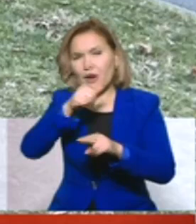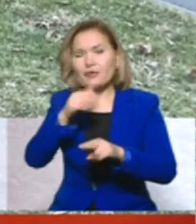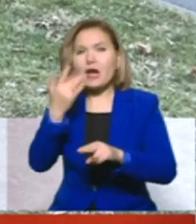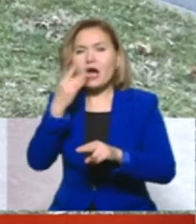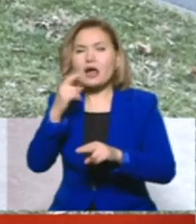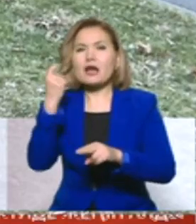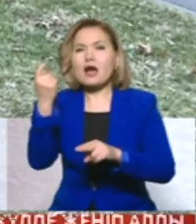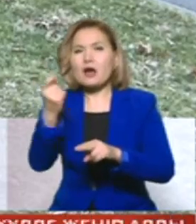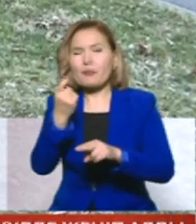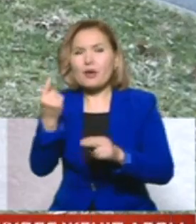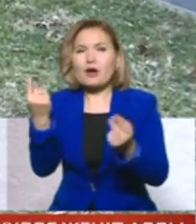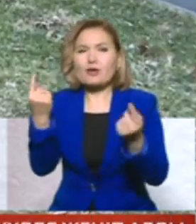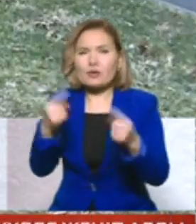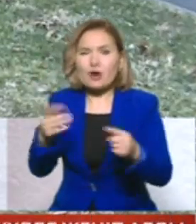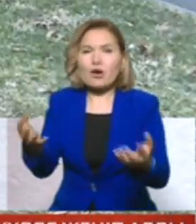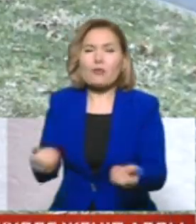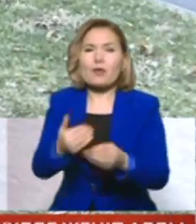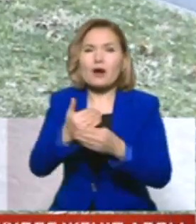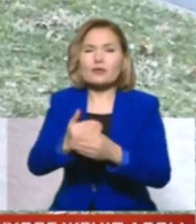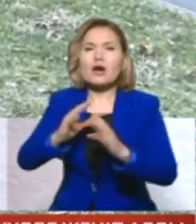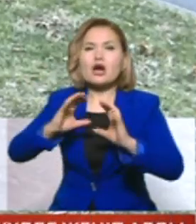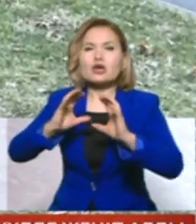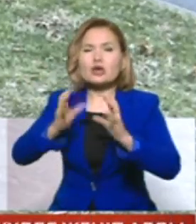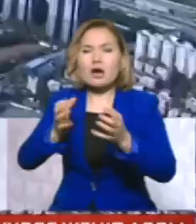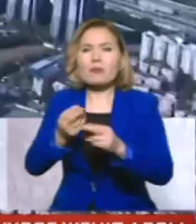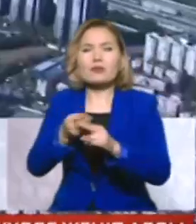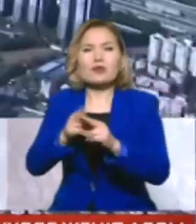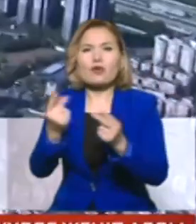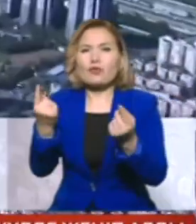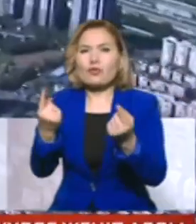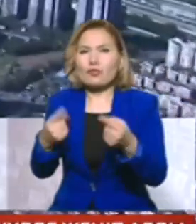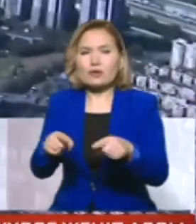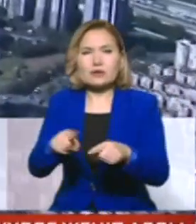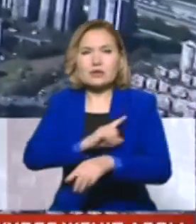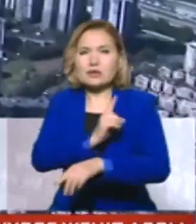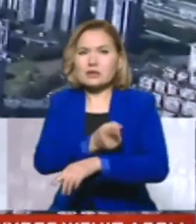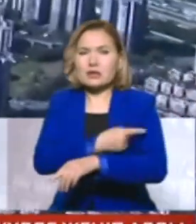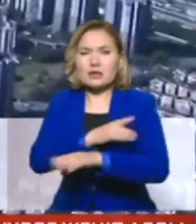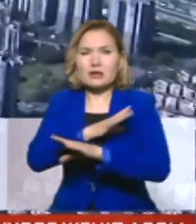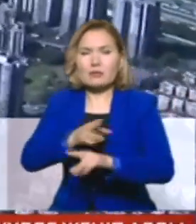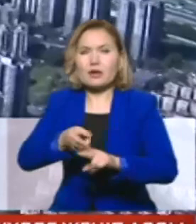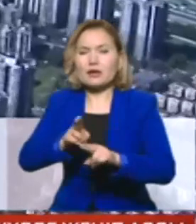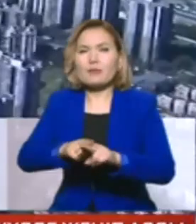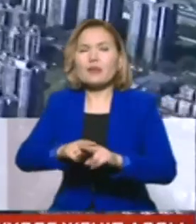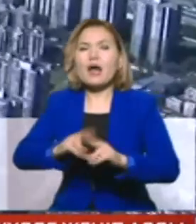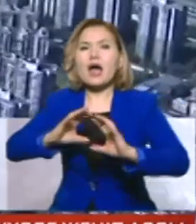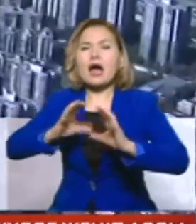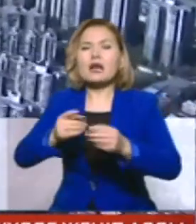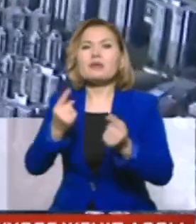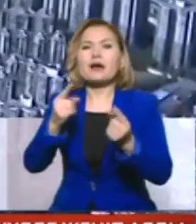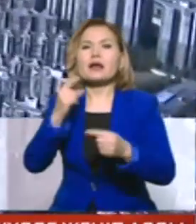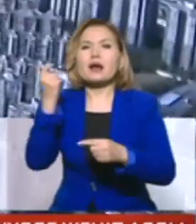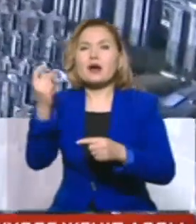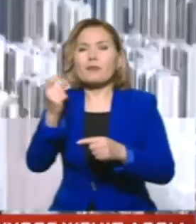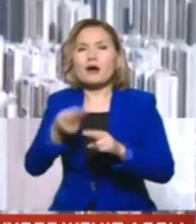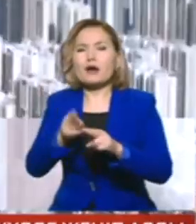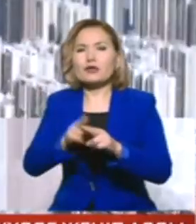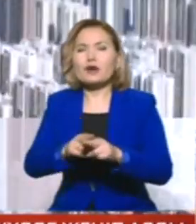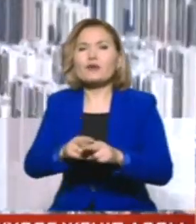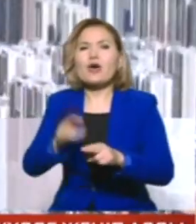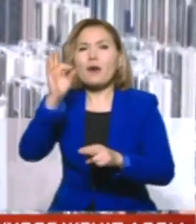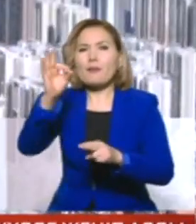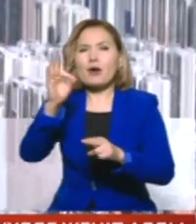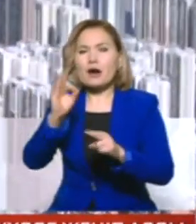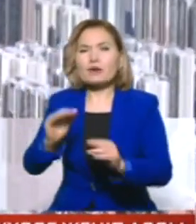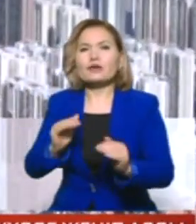экономикасы рецессиядан аман қалып, жаһандық дағдарысқа ұласпады. Әлемнің ірі экономикалары соңғы 40 жылда болмаған ең жоғарғы пайыздық